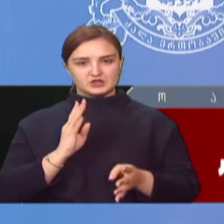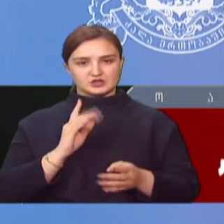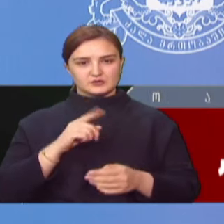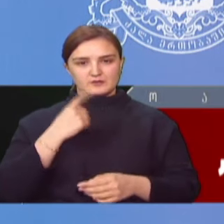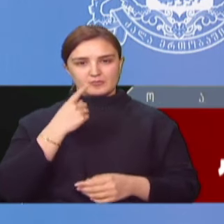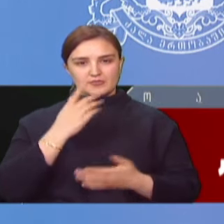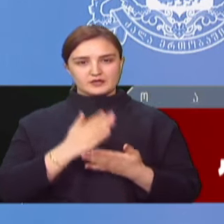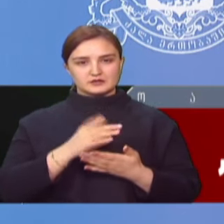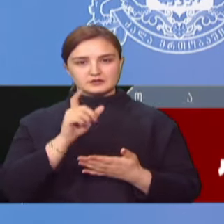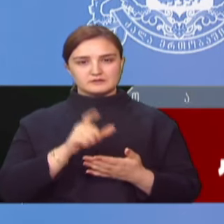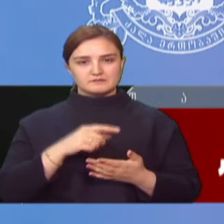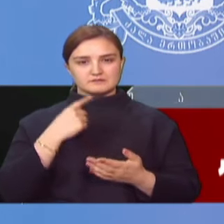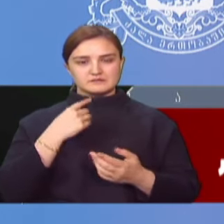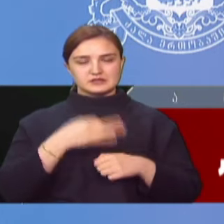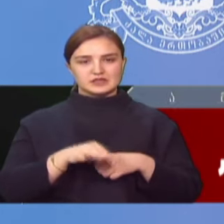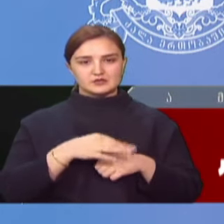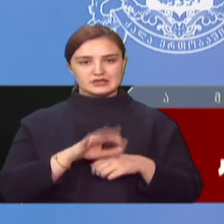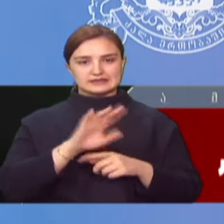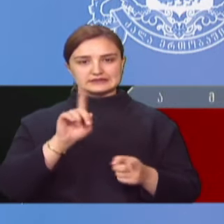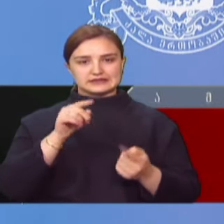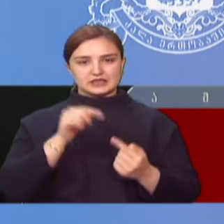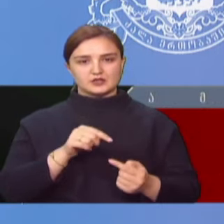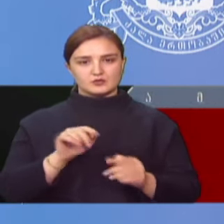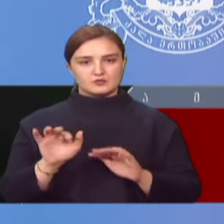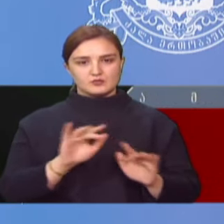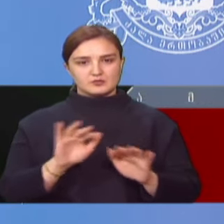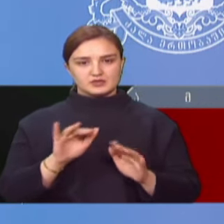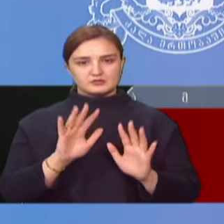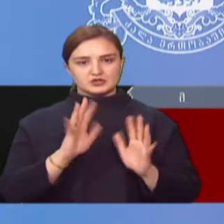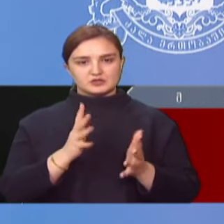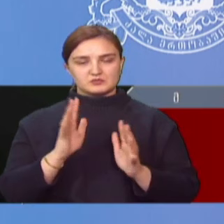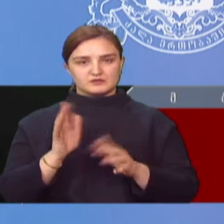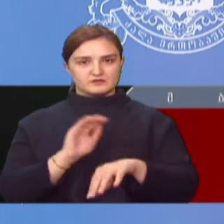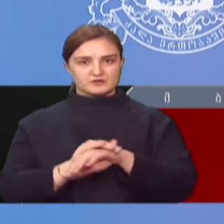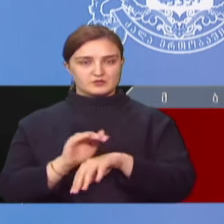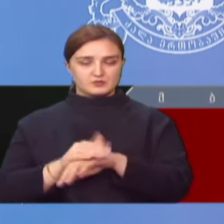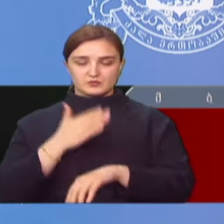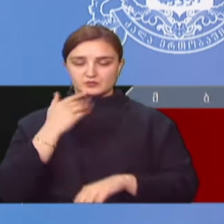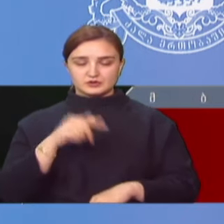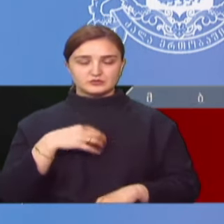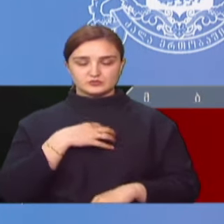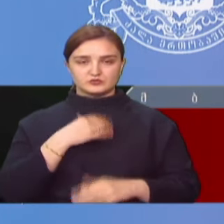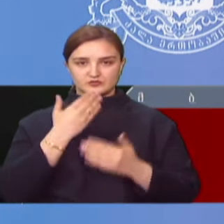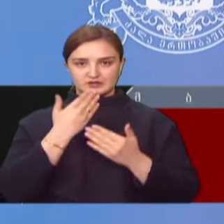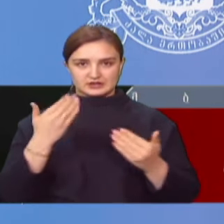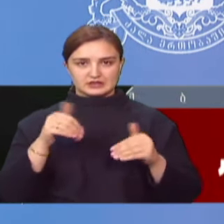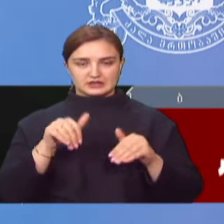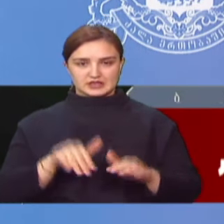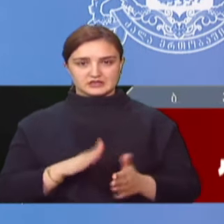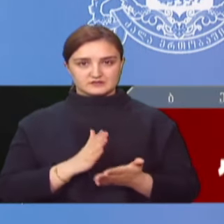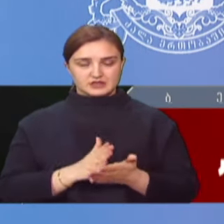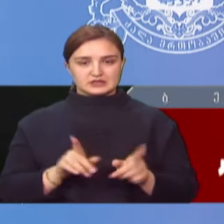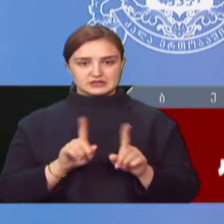დაფიქსირებულა პატიმრებზე ძალადობის და არასათანადმოპყრობის არცერთი შემთხვევა, რაც ნამდვილად ძალიან მნიშვნელოვანი დასკვნა არის.